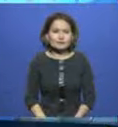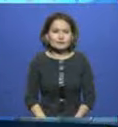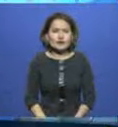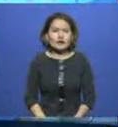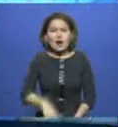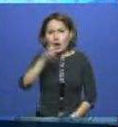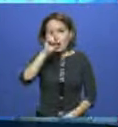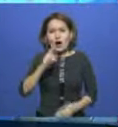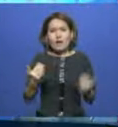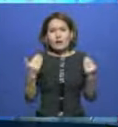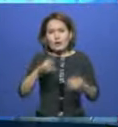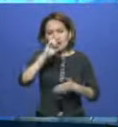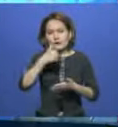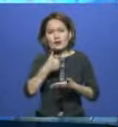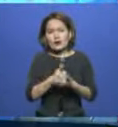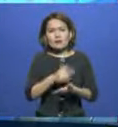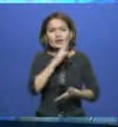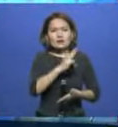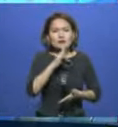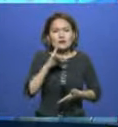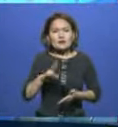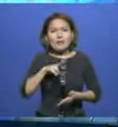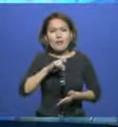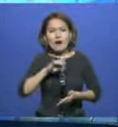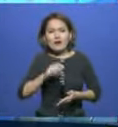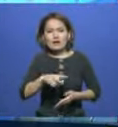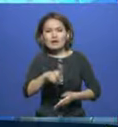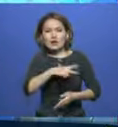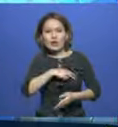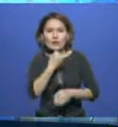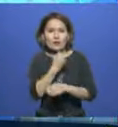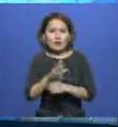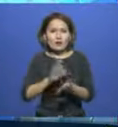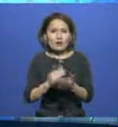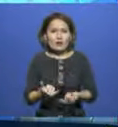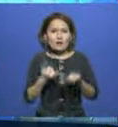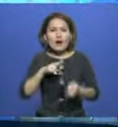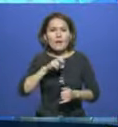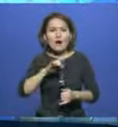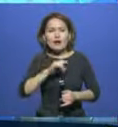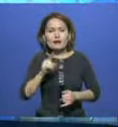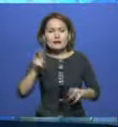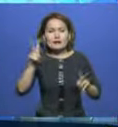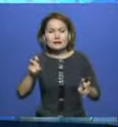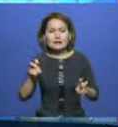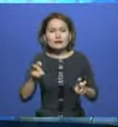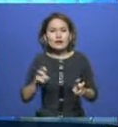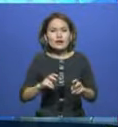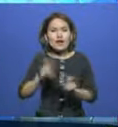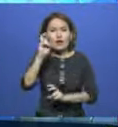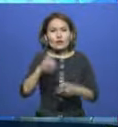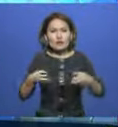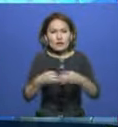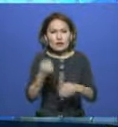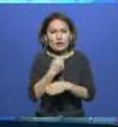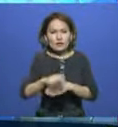Сонда елбасы бүгін парыз бен алтын сапа байқауының жүлдегерлерін марапаттады. Сонымен парыз сыйлығына биыл қазгер мұнай кәсіпорны лайықты деп